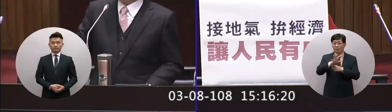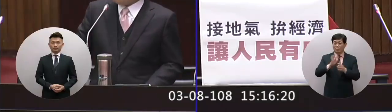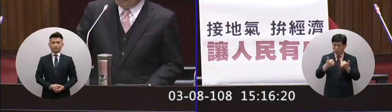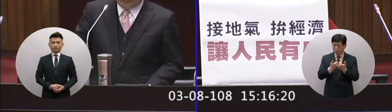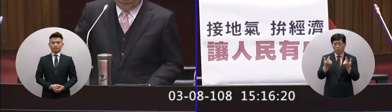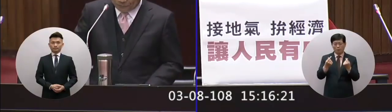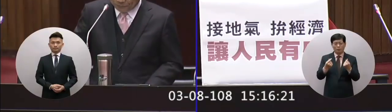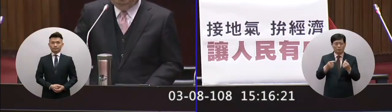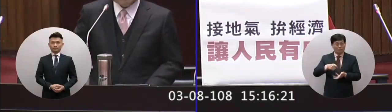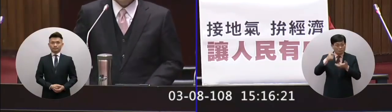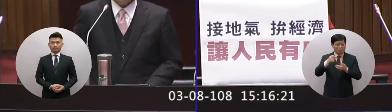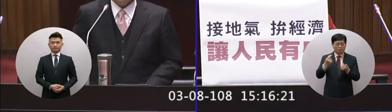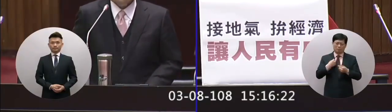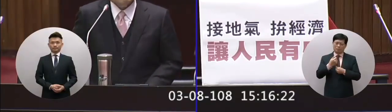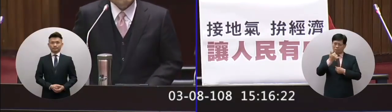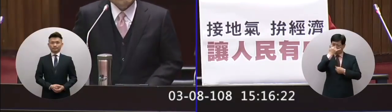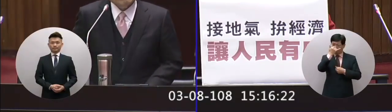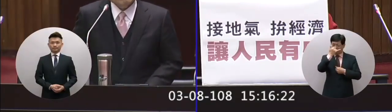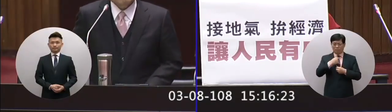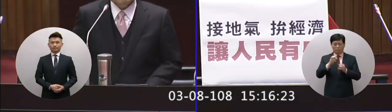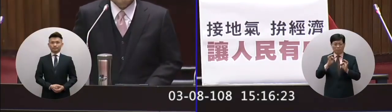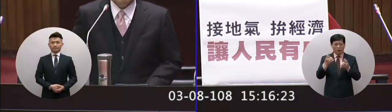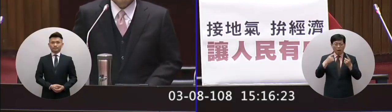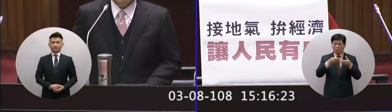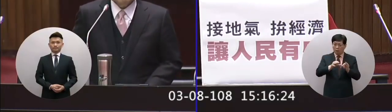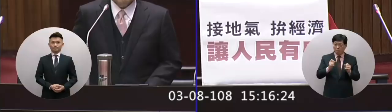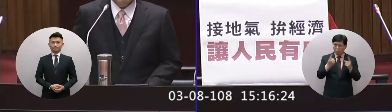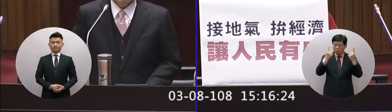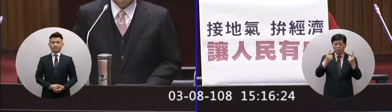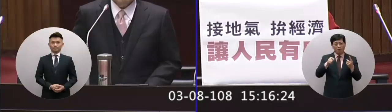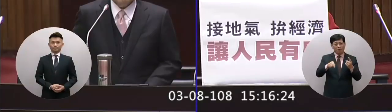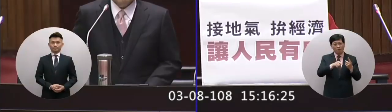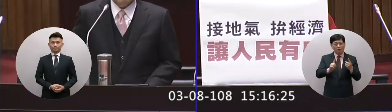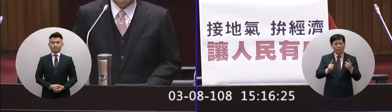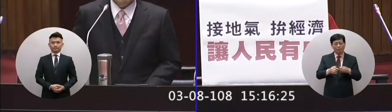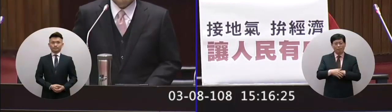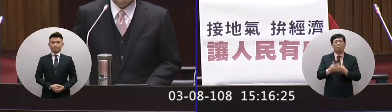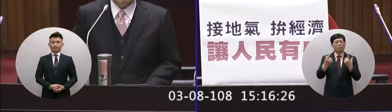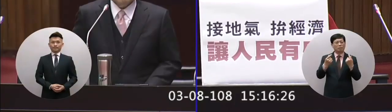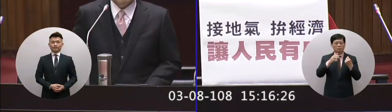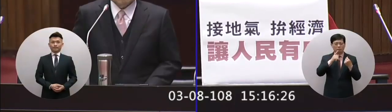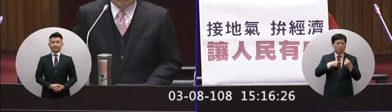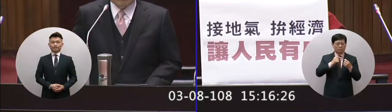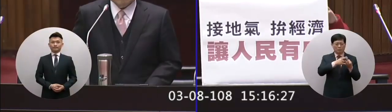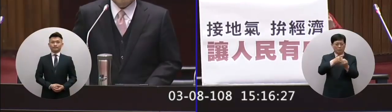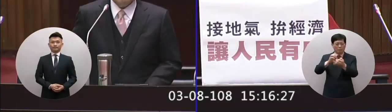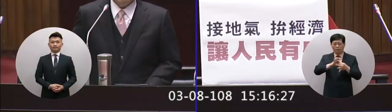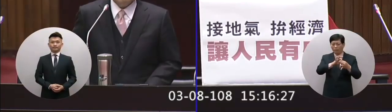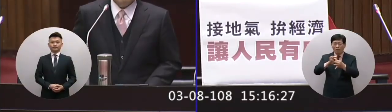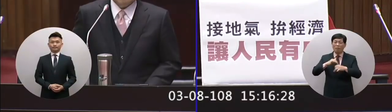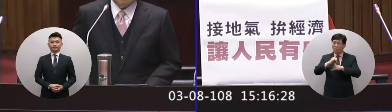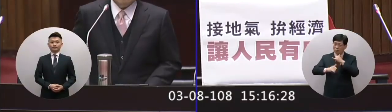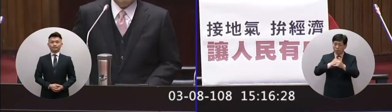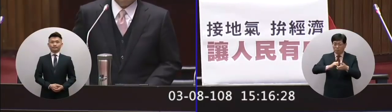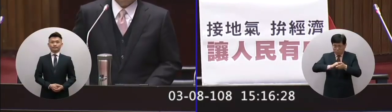会有关系，大概最近你讲啊，这猪肉的价小，这吼两个价小等等，这个其实都是息息相关，而且是生